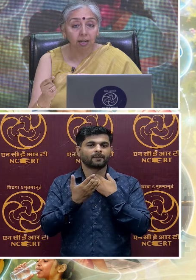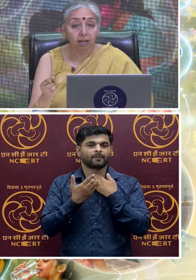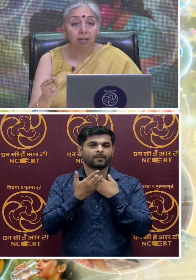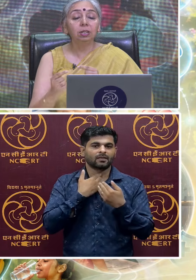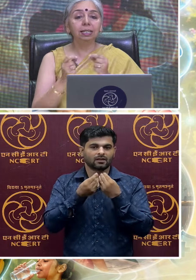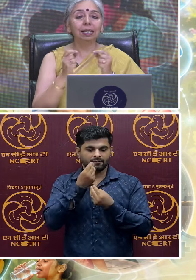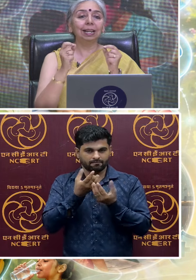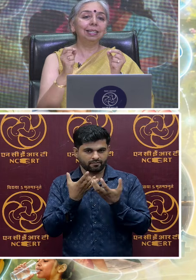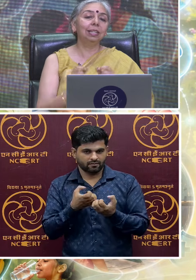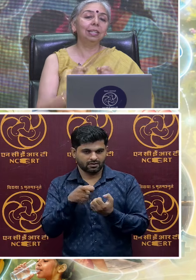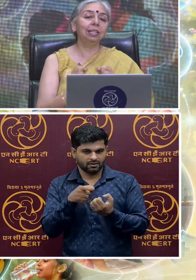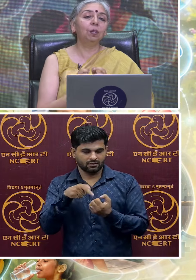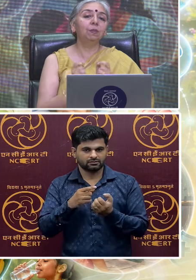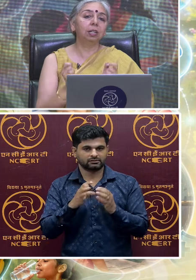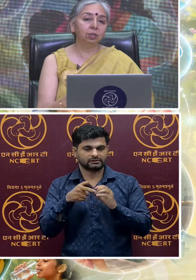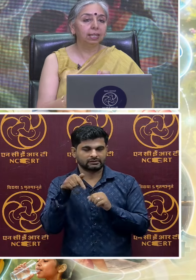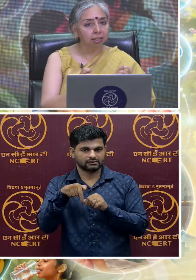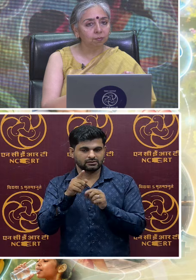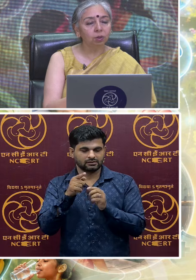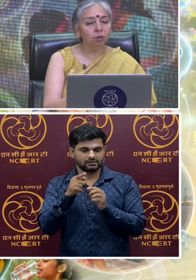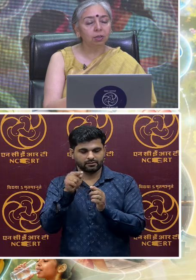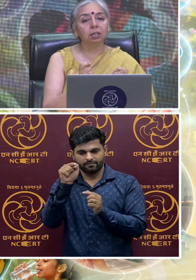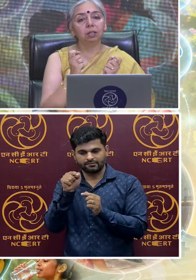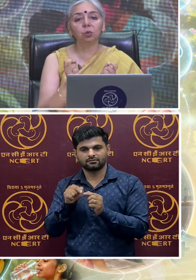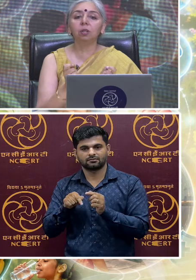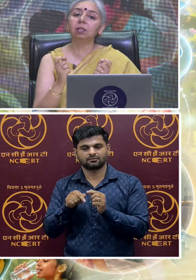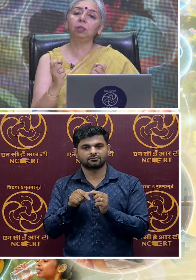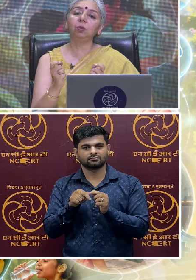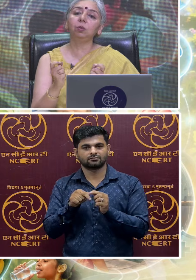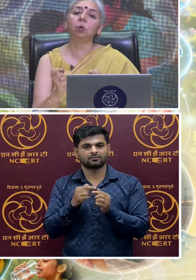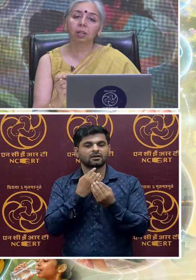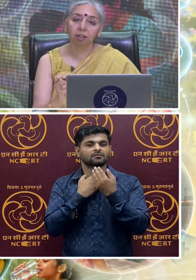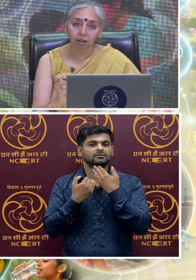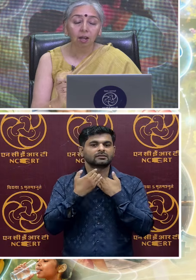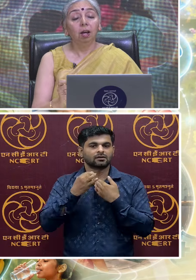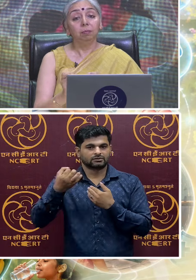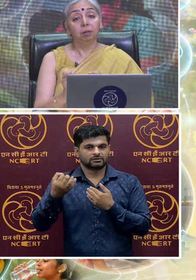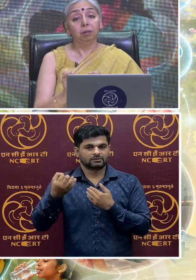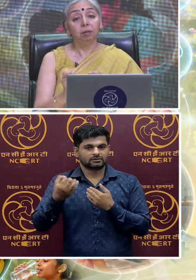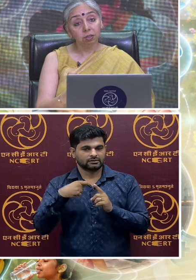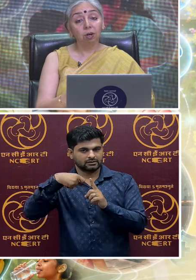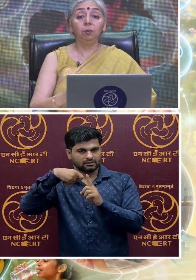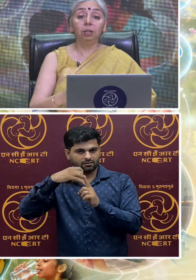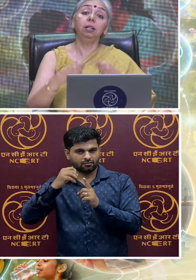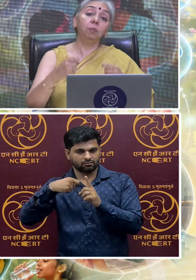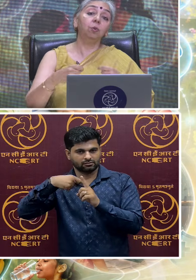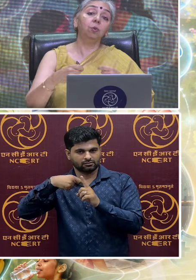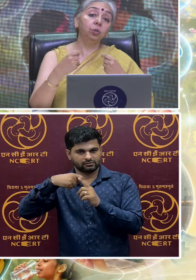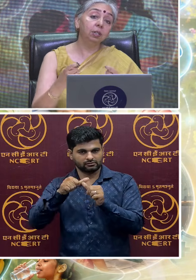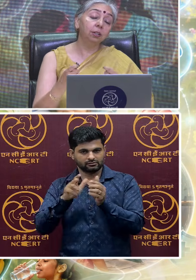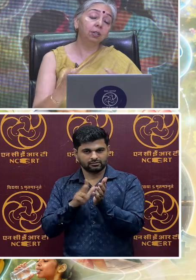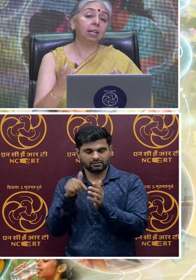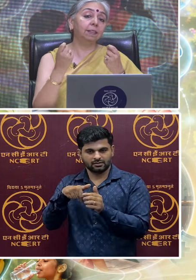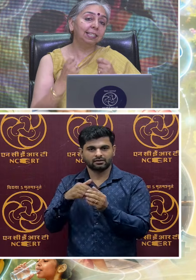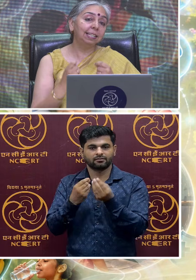है। सो दिस इज़ अ क्लासिक केस ऑफ एडिक्शन। ऐसे नहीं बोलते कि शुगर इज़ द न्यू कोकेन, बिकॉज यू हैव टू ईट मोर